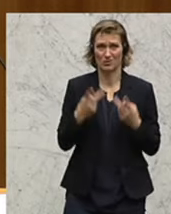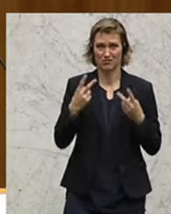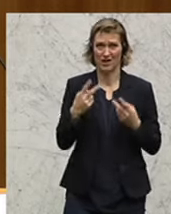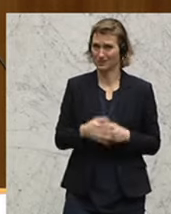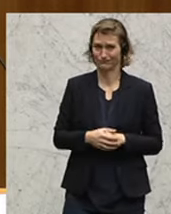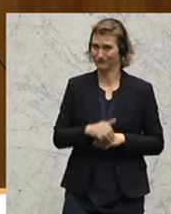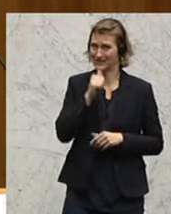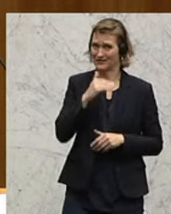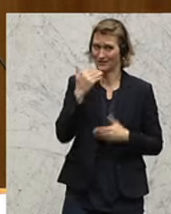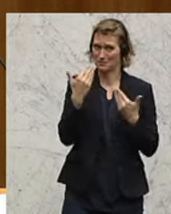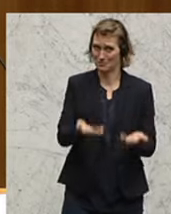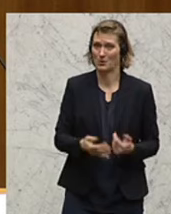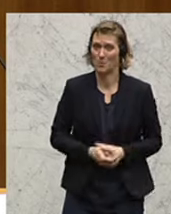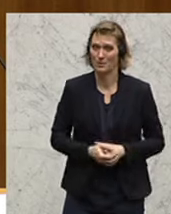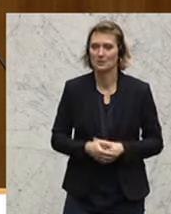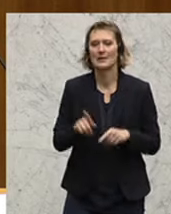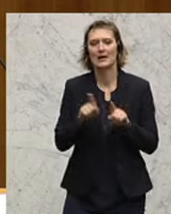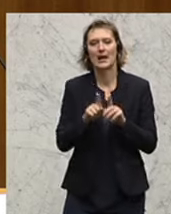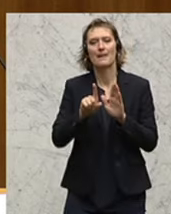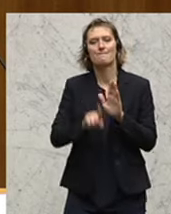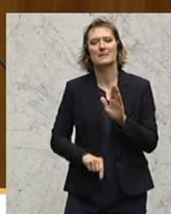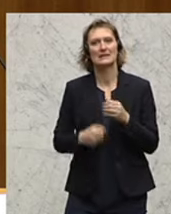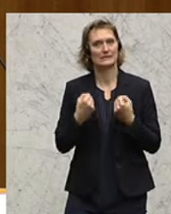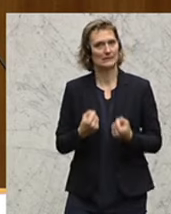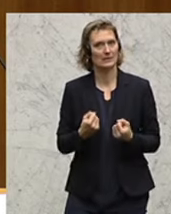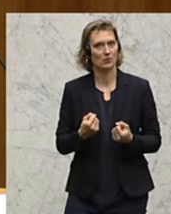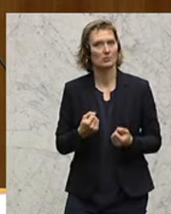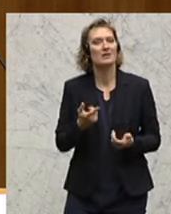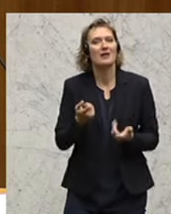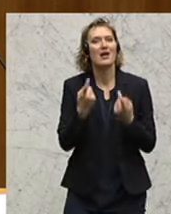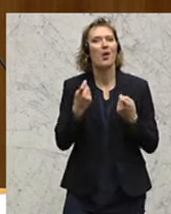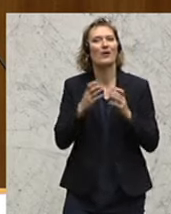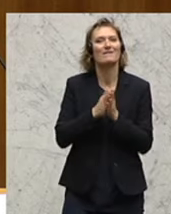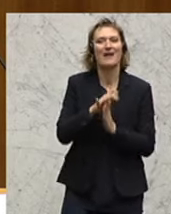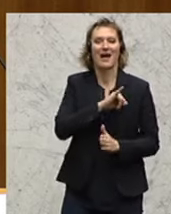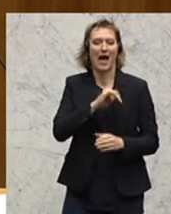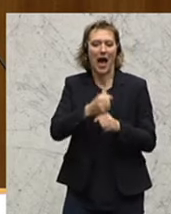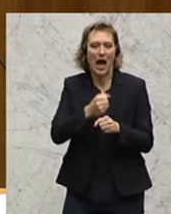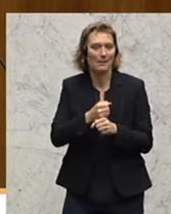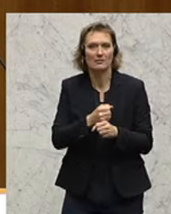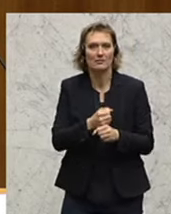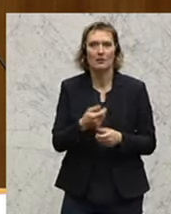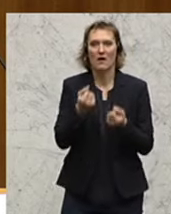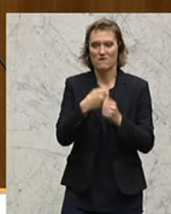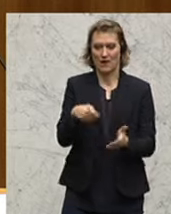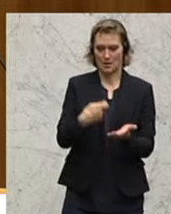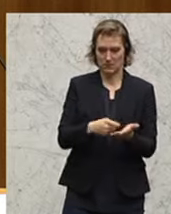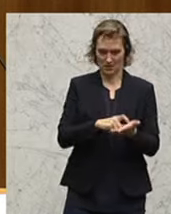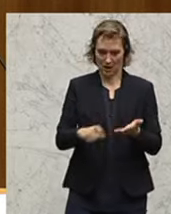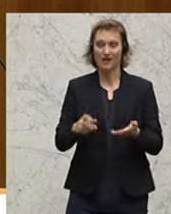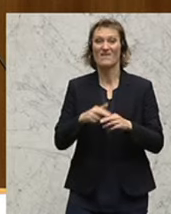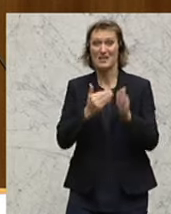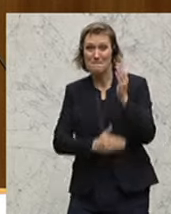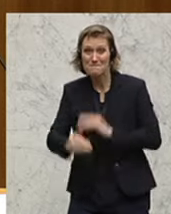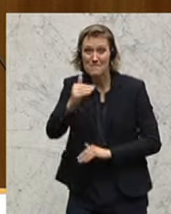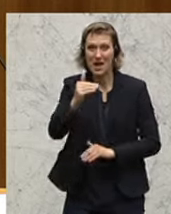nicht honoriert. Wir haben das ähnlich bei der Mindestsicherung. Da gibt es auch zu wenig Erwerbsanreize. Da gibt es einen kleinen Freibetrag. Und wenn ich mehr arbeiten